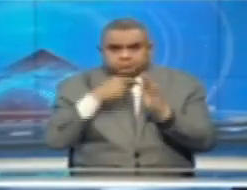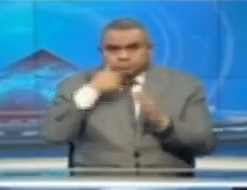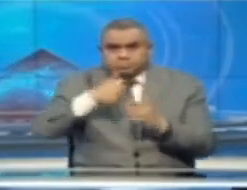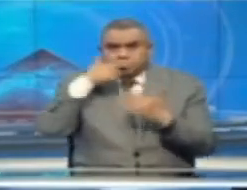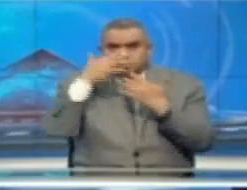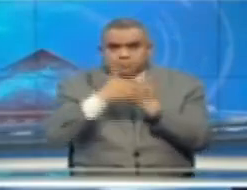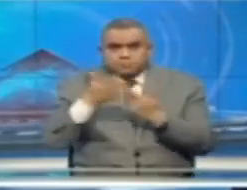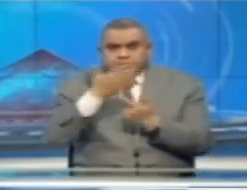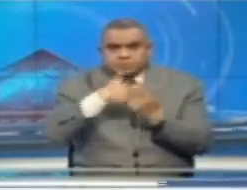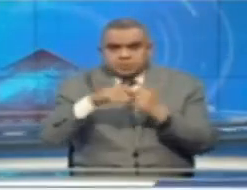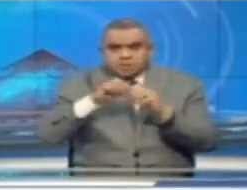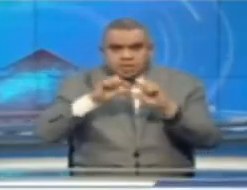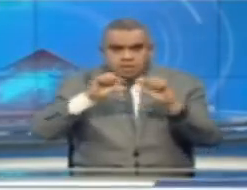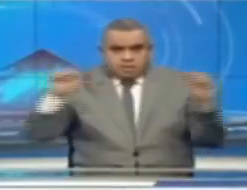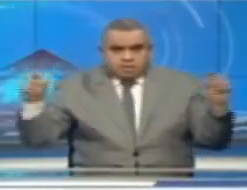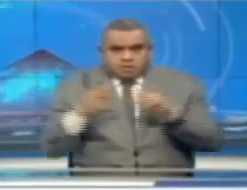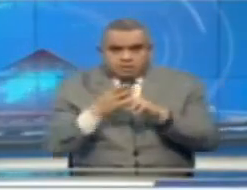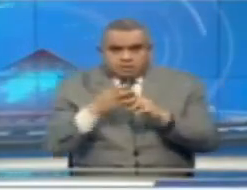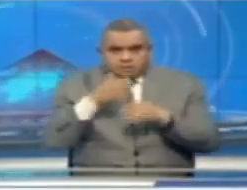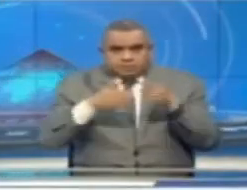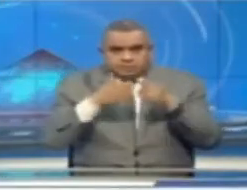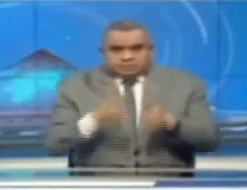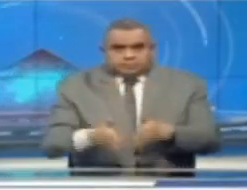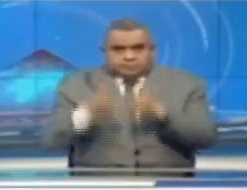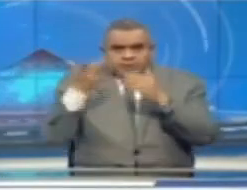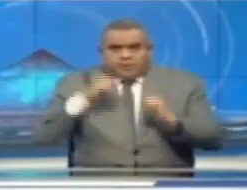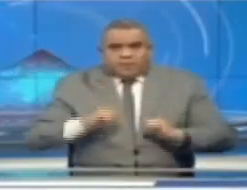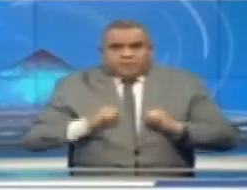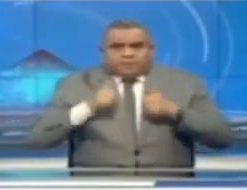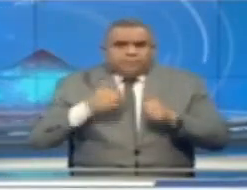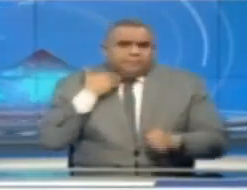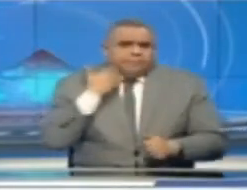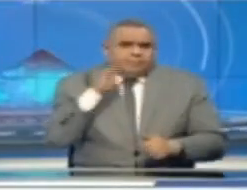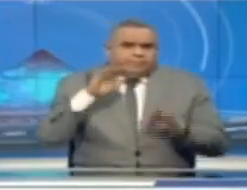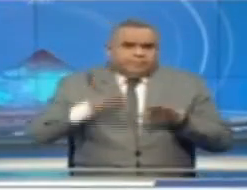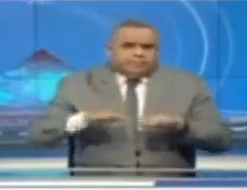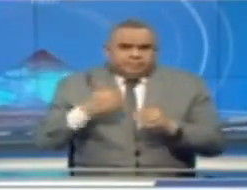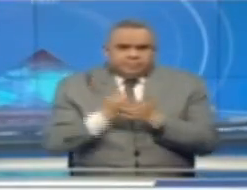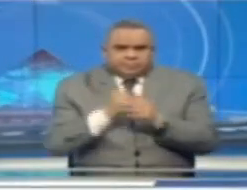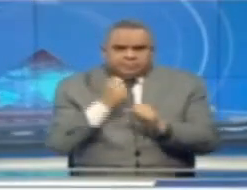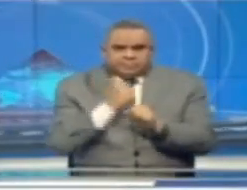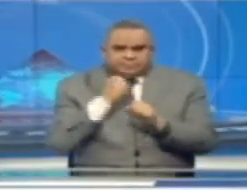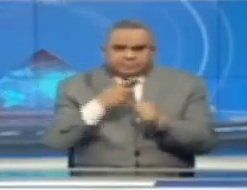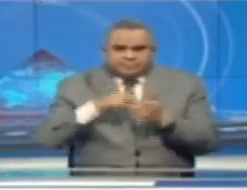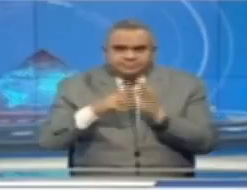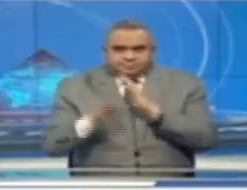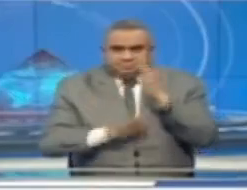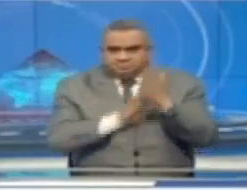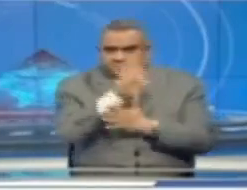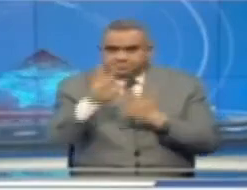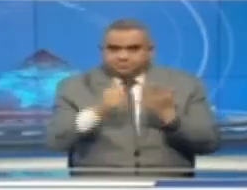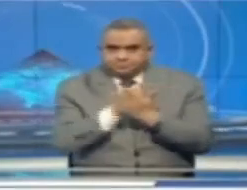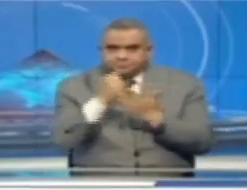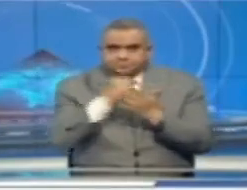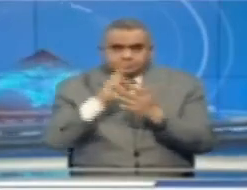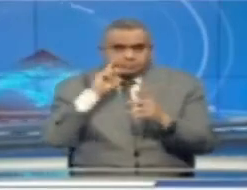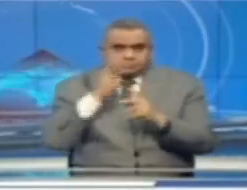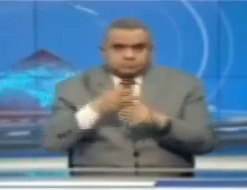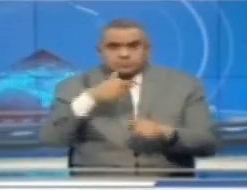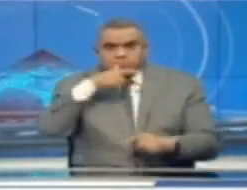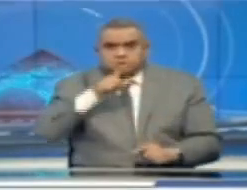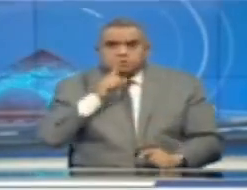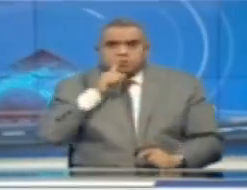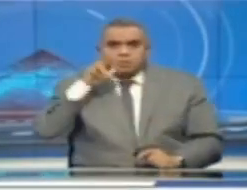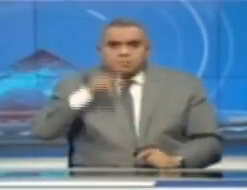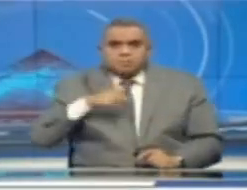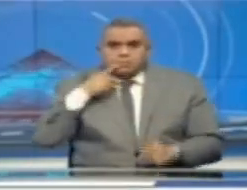المشروع القومي لتوصيل الغاز الطبيعي للمنازل ومبادرة حياة كريمة والعمل على تذليل العقبات أمام التنفيذ.